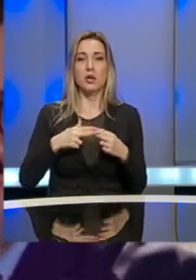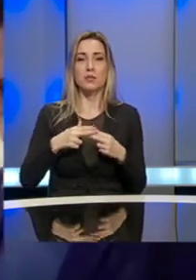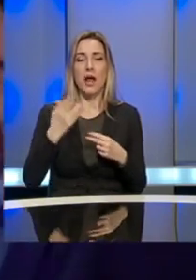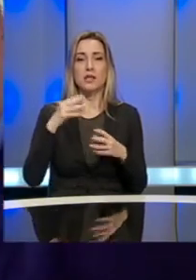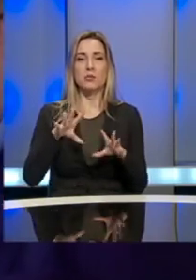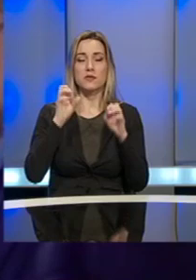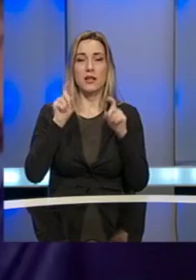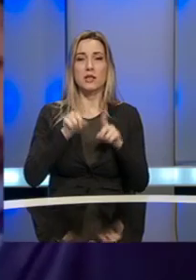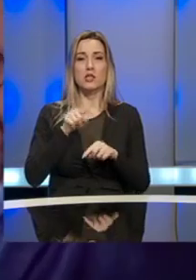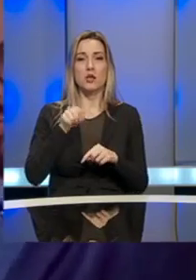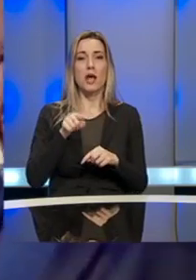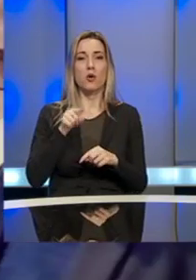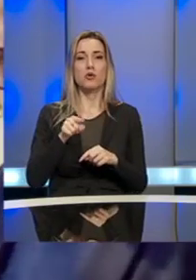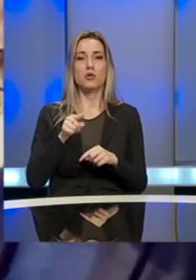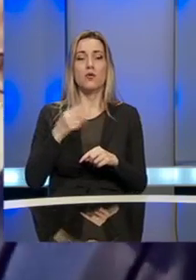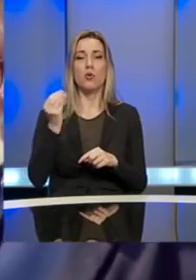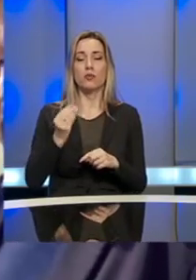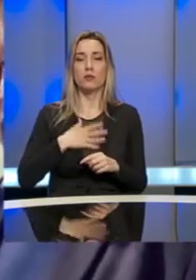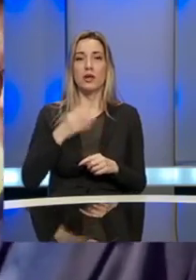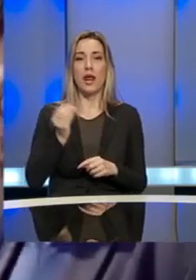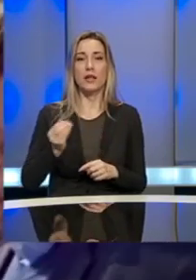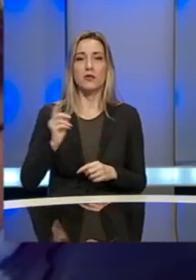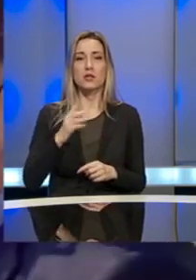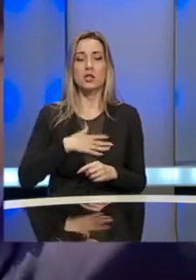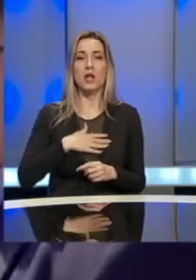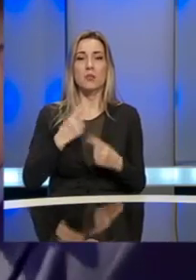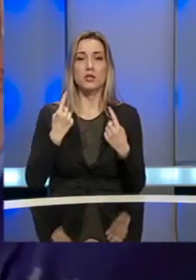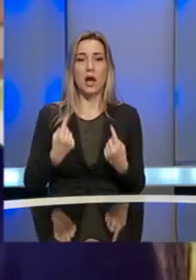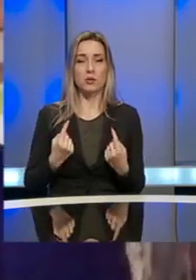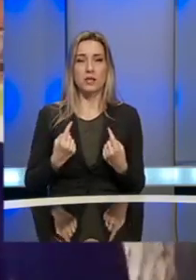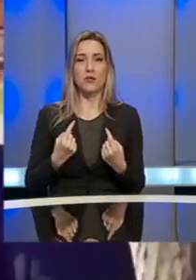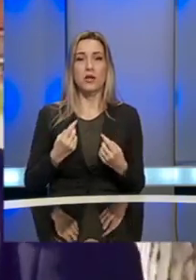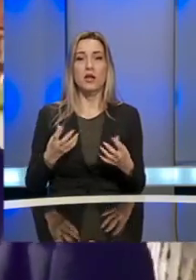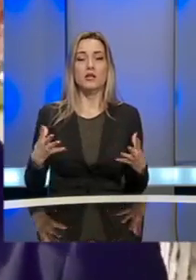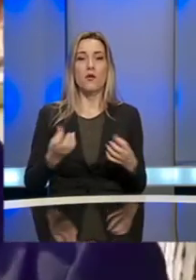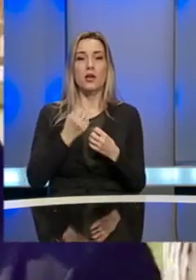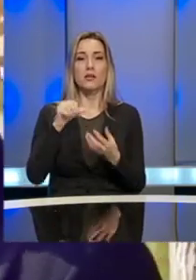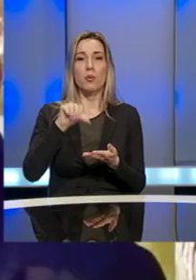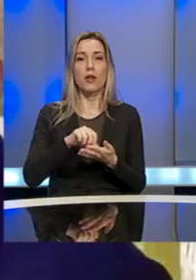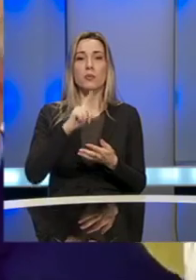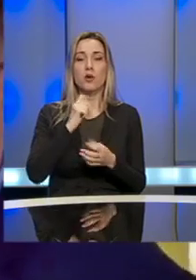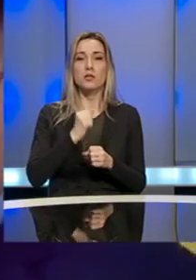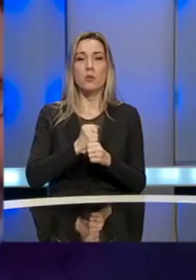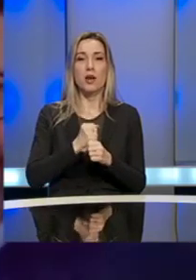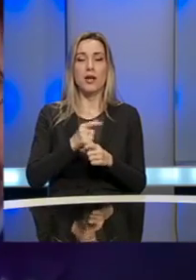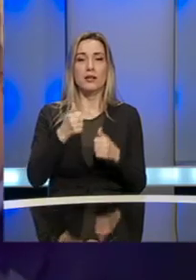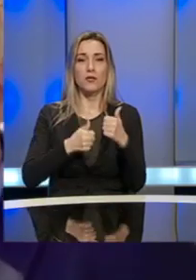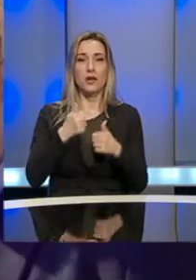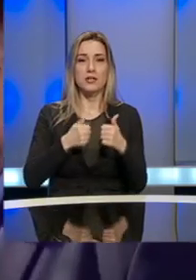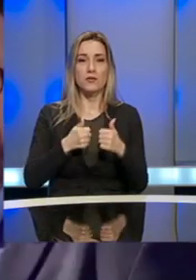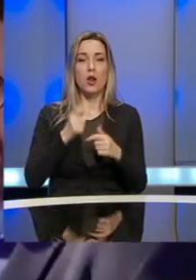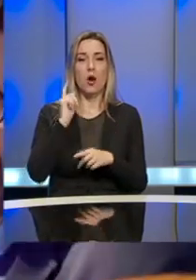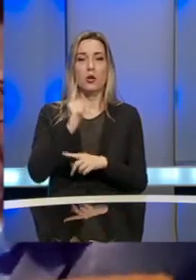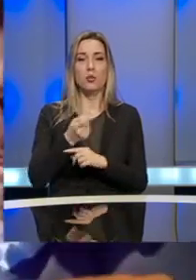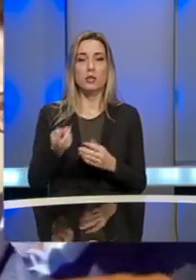isto tako da tu svoju kreativnost ne želimo zaustaviti. Stvorili smo platformu na kojoj smo radili za festival i odlučili smo